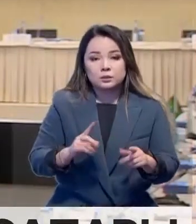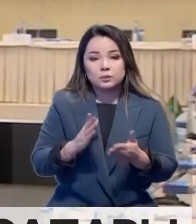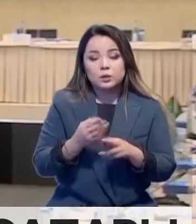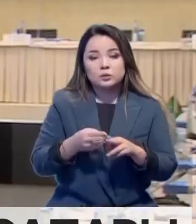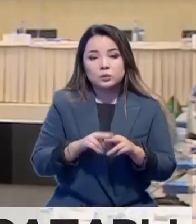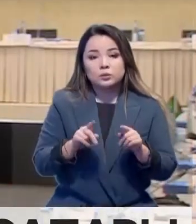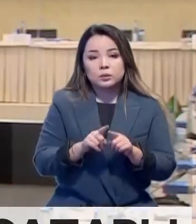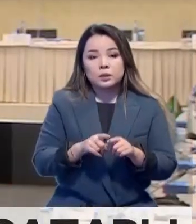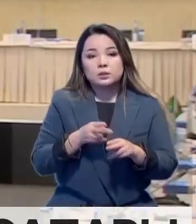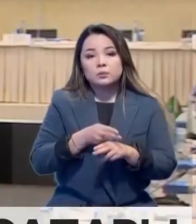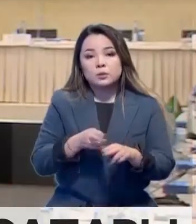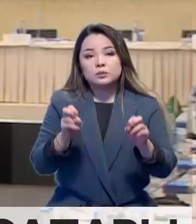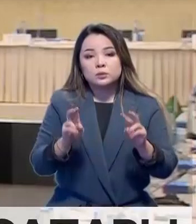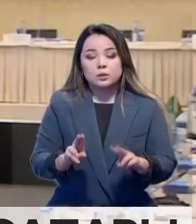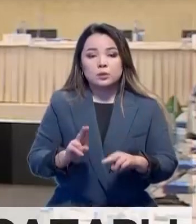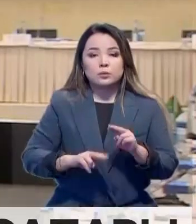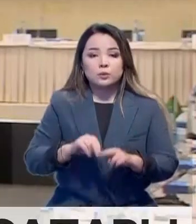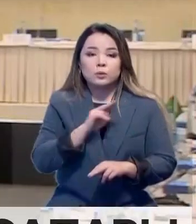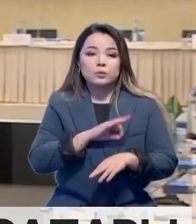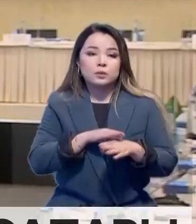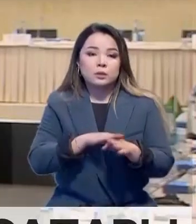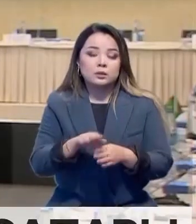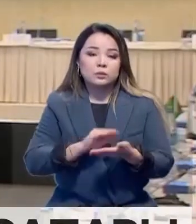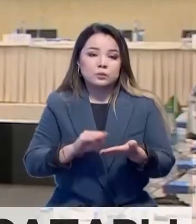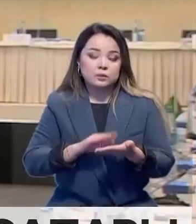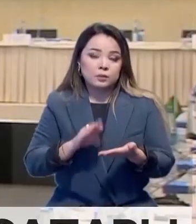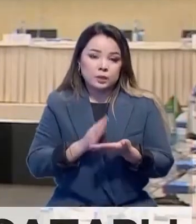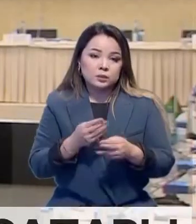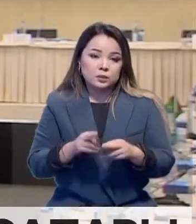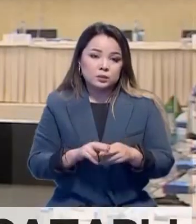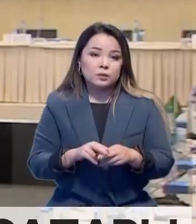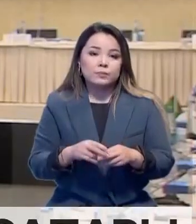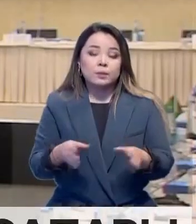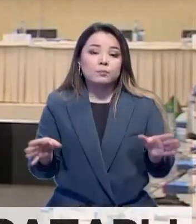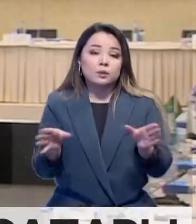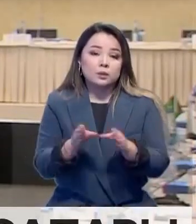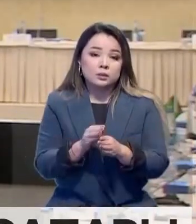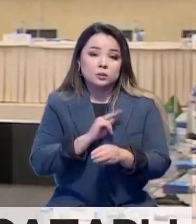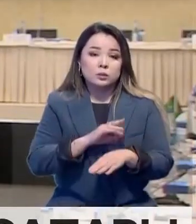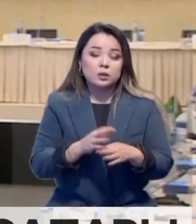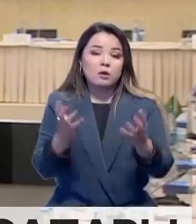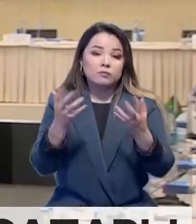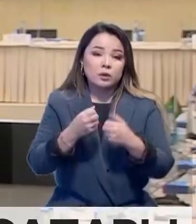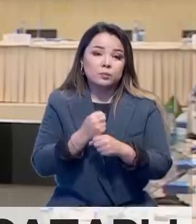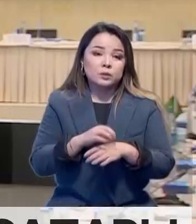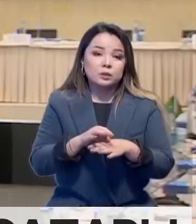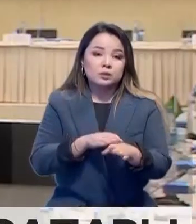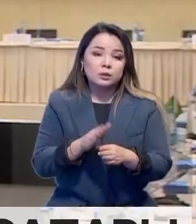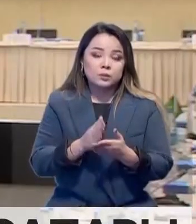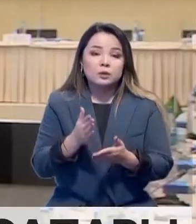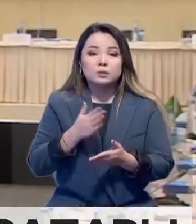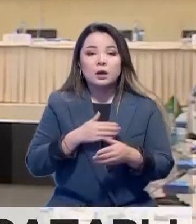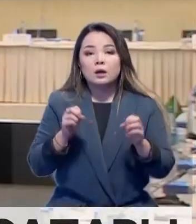ол темір жолдарда әртүрлі накладной қолданылады. Сондықтан оның барлығын біріктендіру үшін, және де оны автоматтандыру үшін,